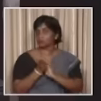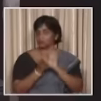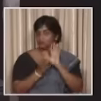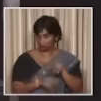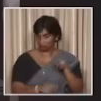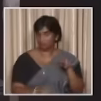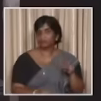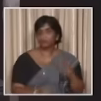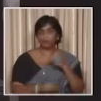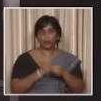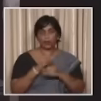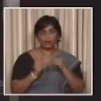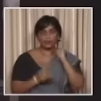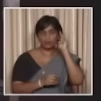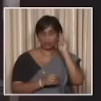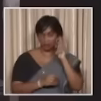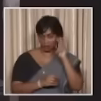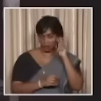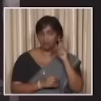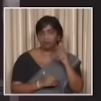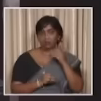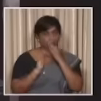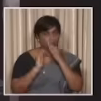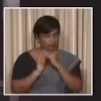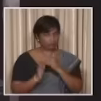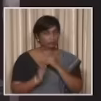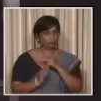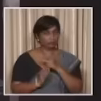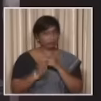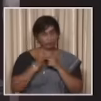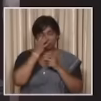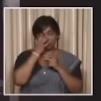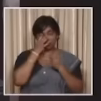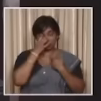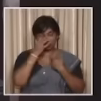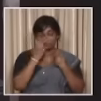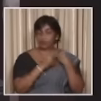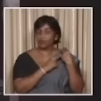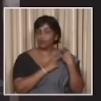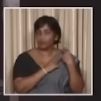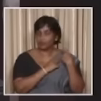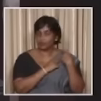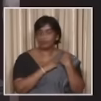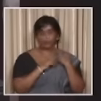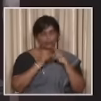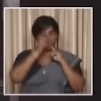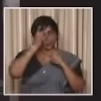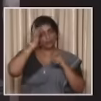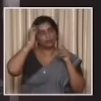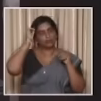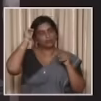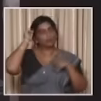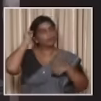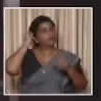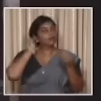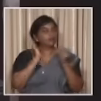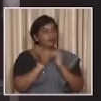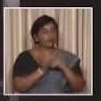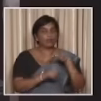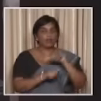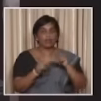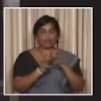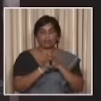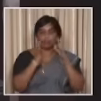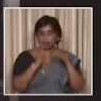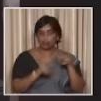තියෙනවද බිස්නස් මැනේජ්මන්ට් ස්කූල් ඔෆ් කොලම්බෝ මං වගකීමෙන් මේවා කියන්නේ තව ආයතන රසක්